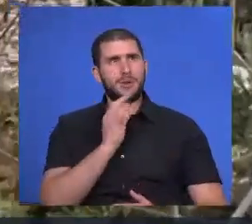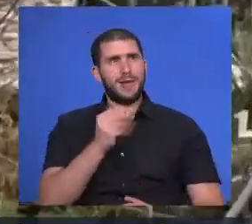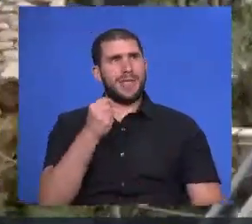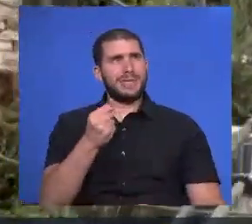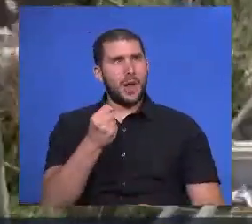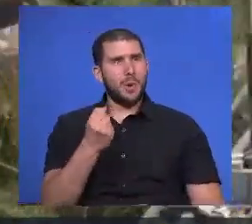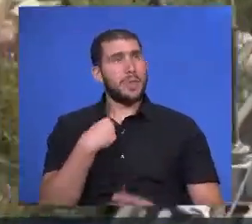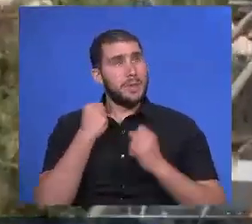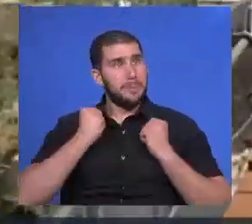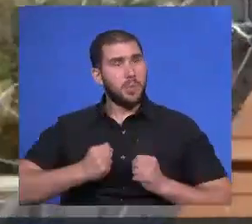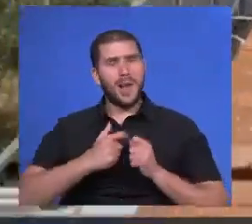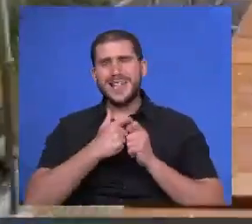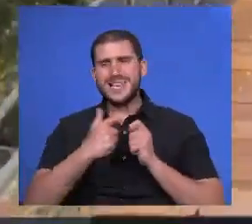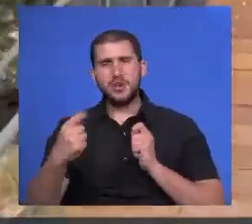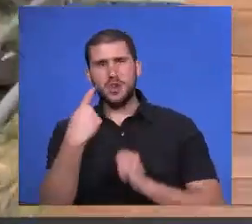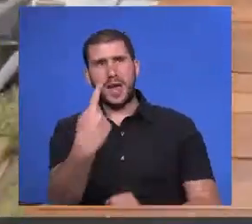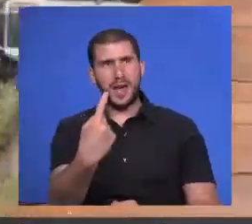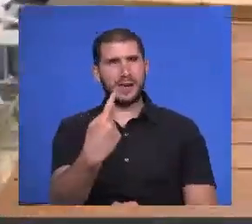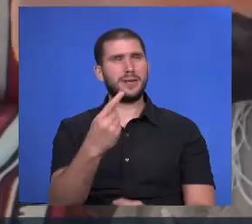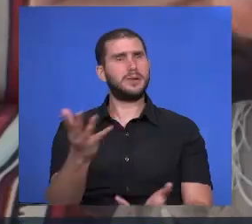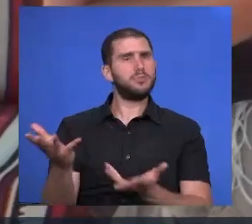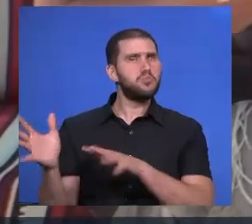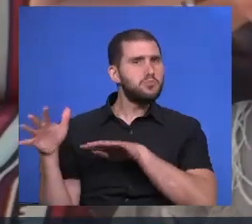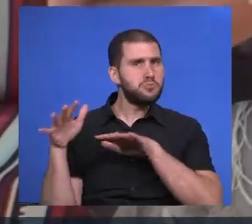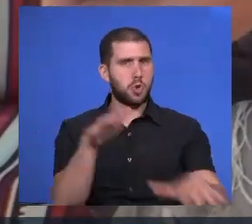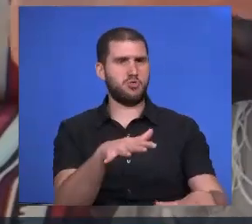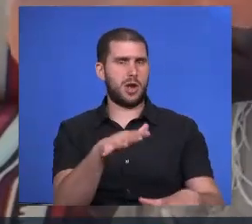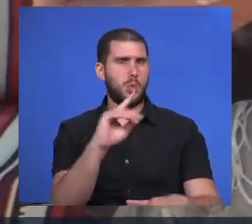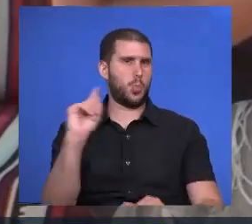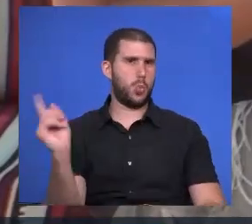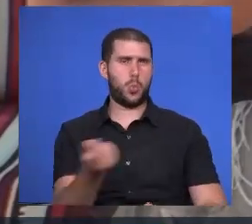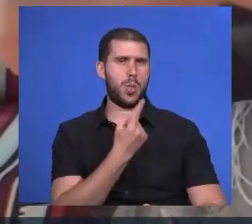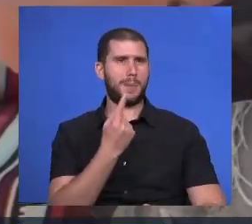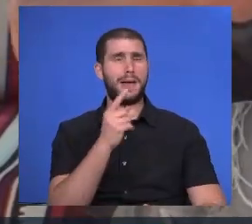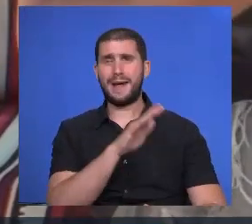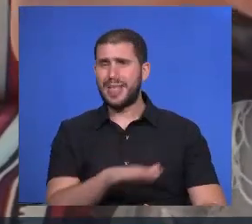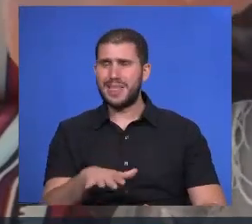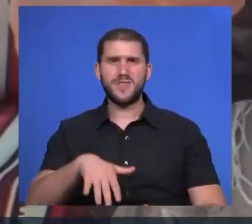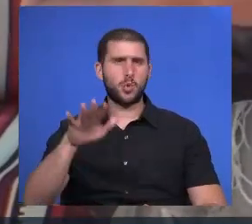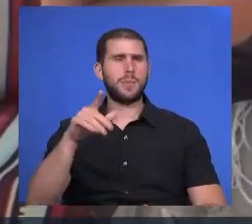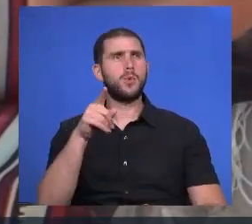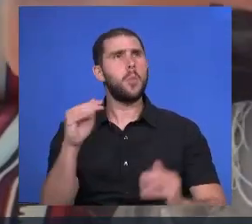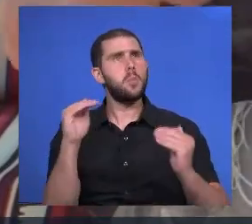ספק שגשר החבלים ימשוך אליו את כולם, קטנים כגדולים, הוא מותאם לכולם.